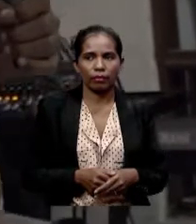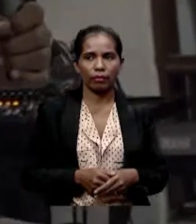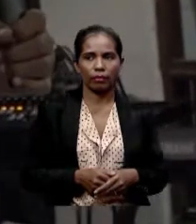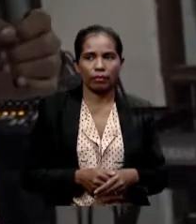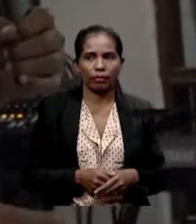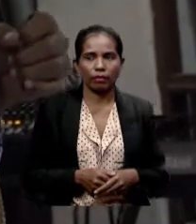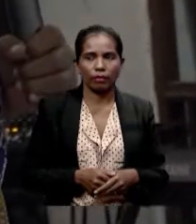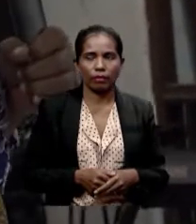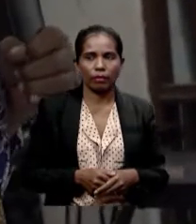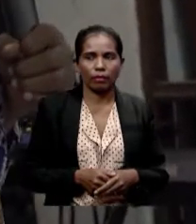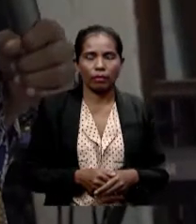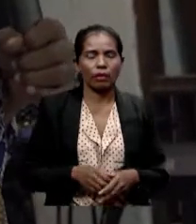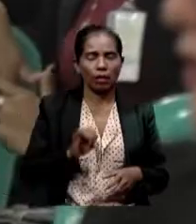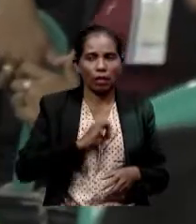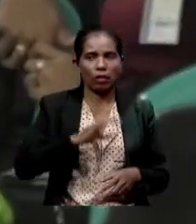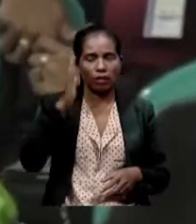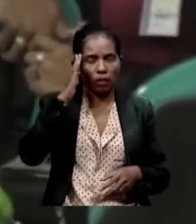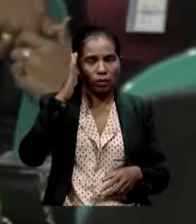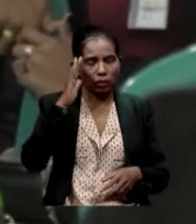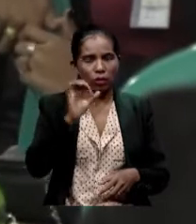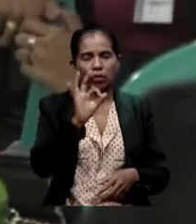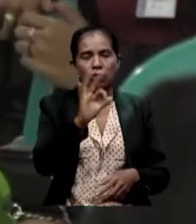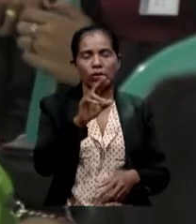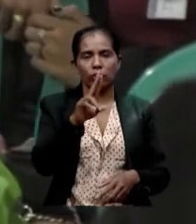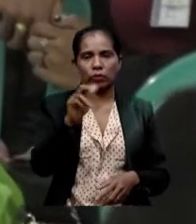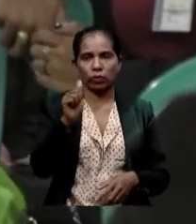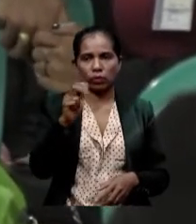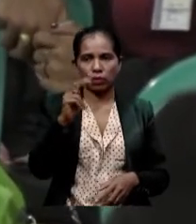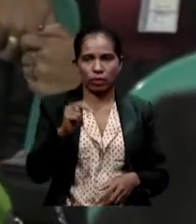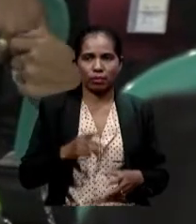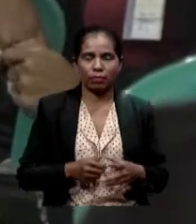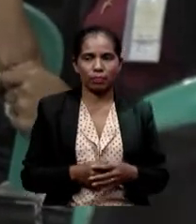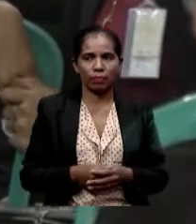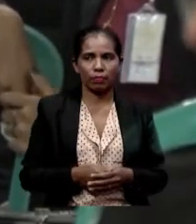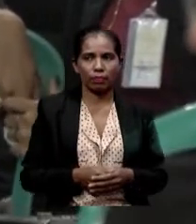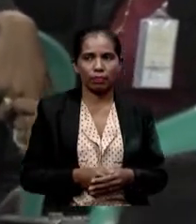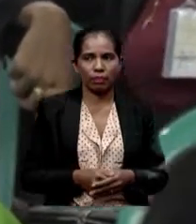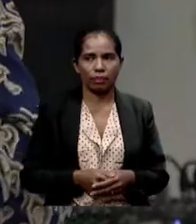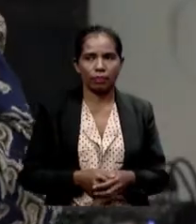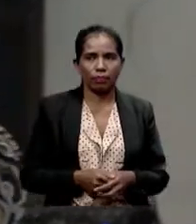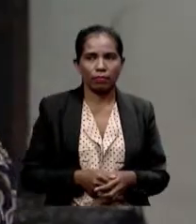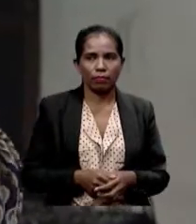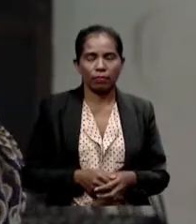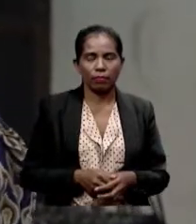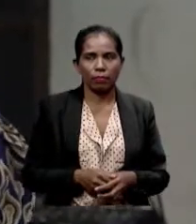15 Kalau ini sini ya, ini